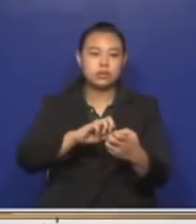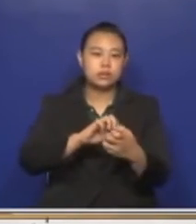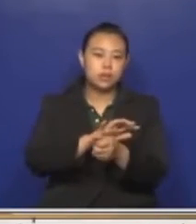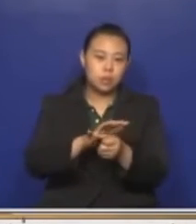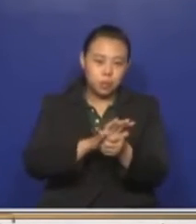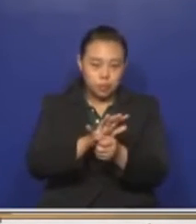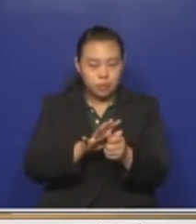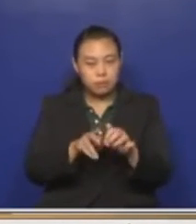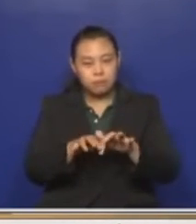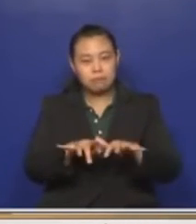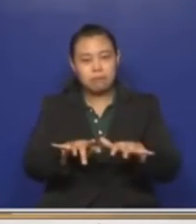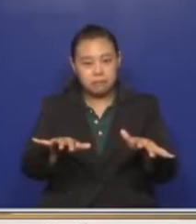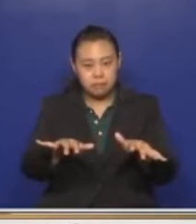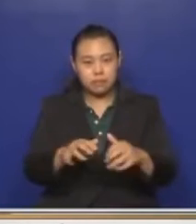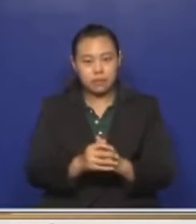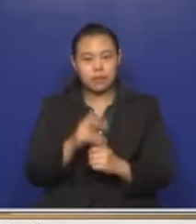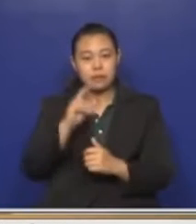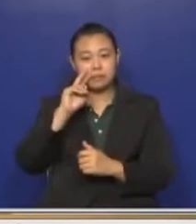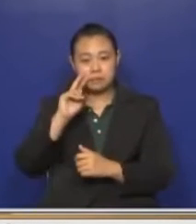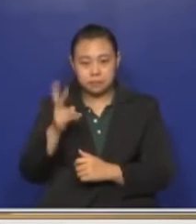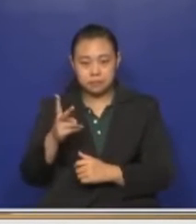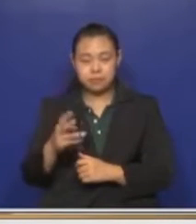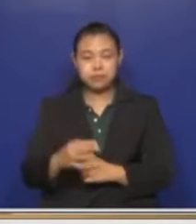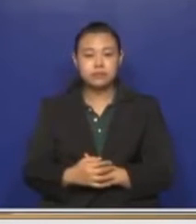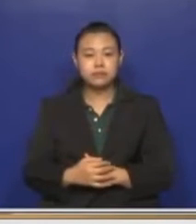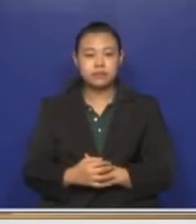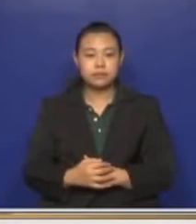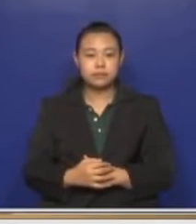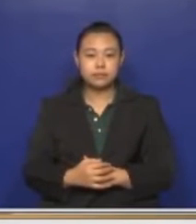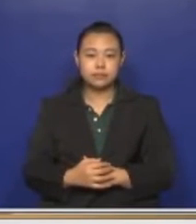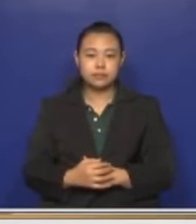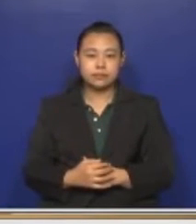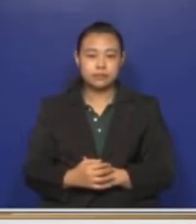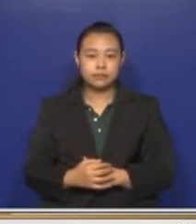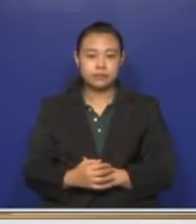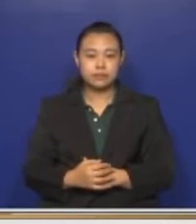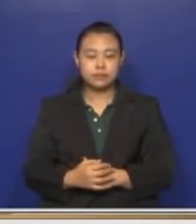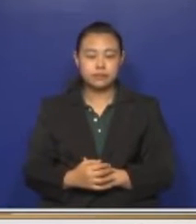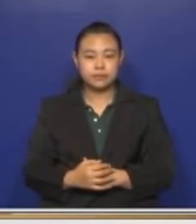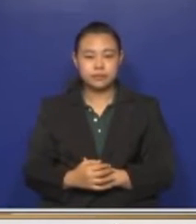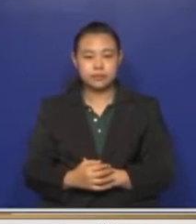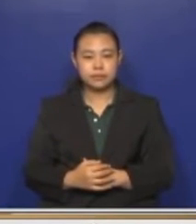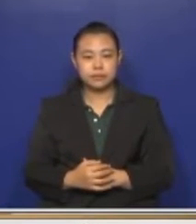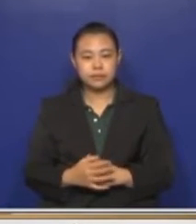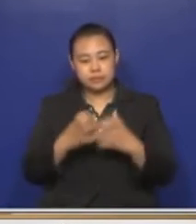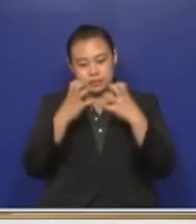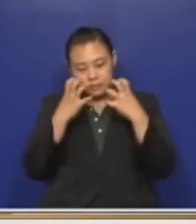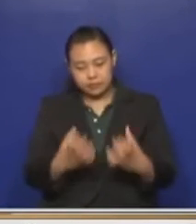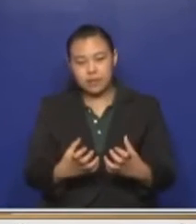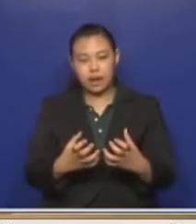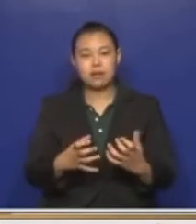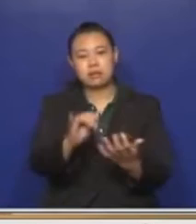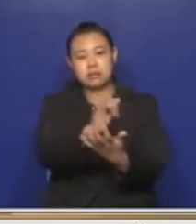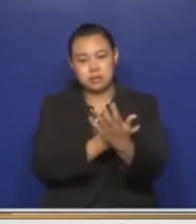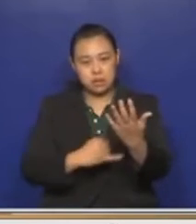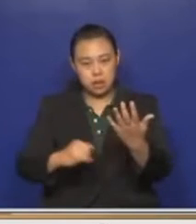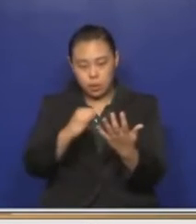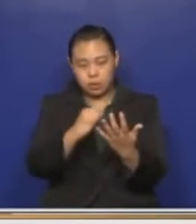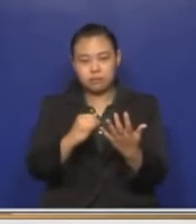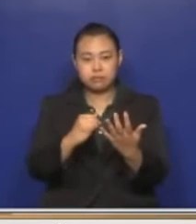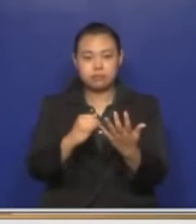าดในรอบ2นี้นะคะซึ่งระบาดหนักค่ะรุนแรงค่ะในต่างจังหวัดแล้วก็ขณะเดียวกัน